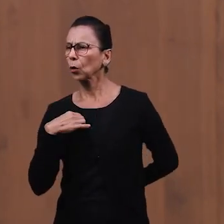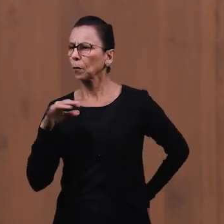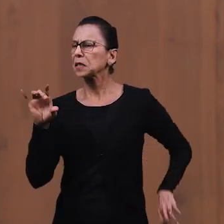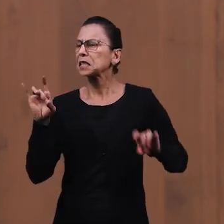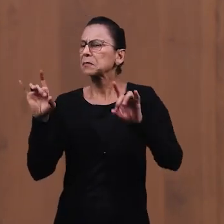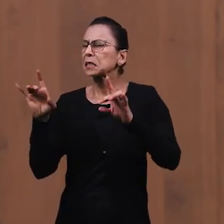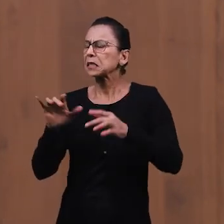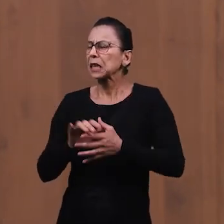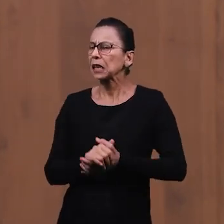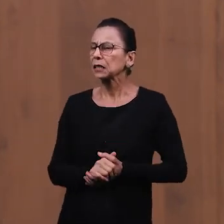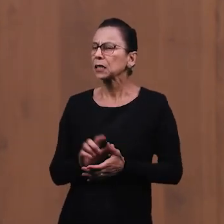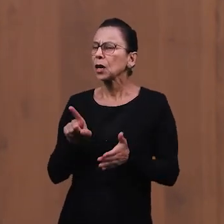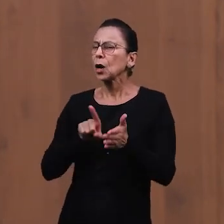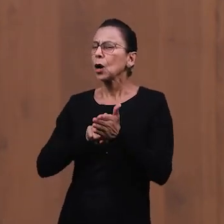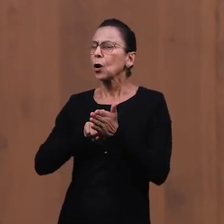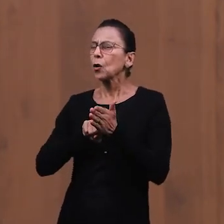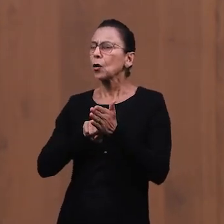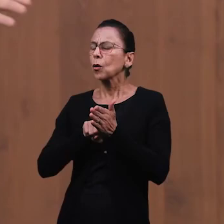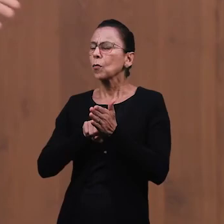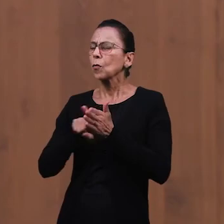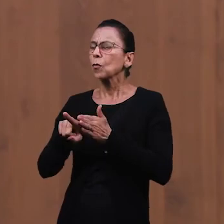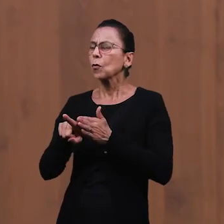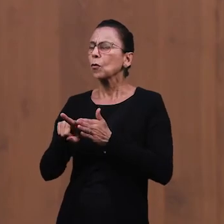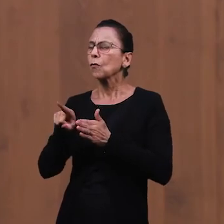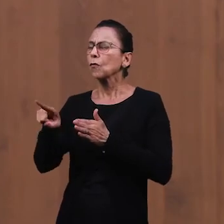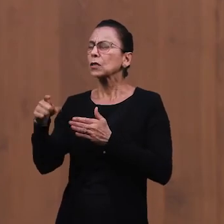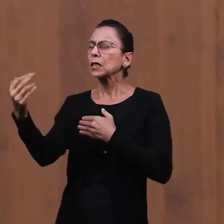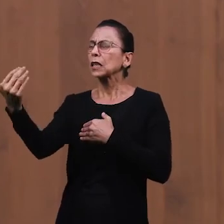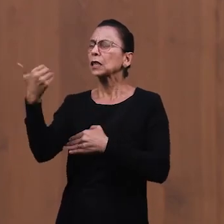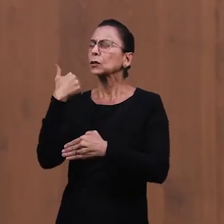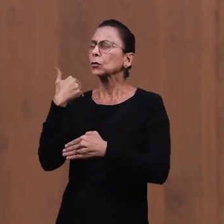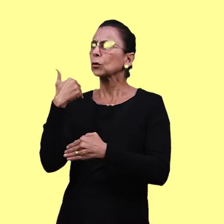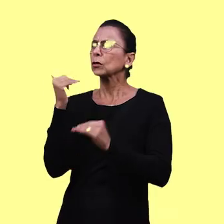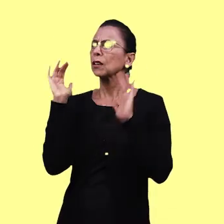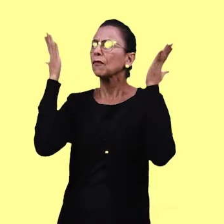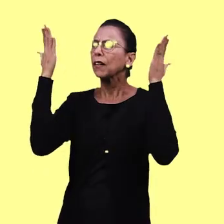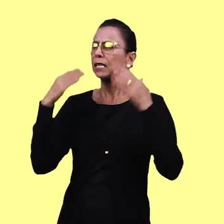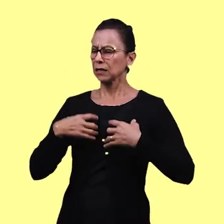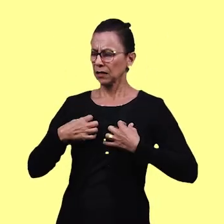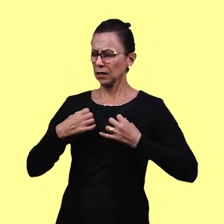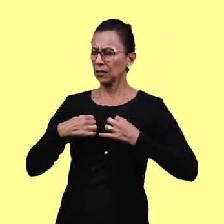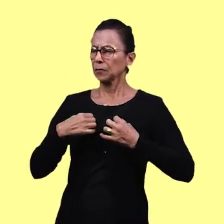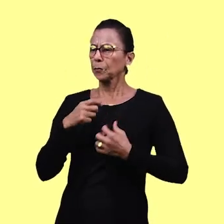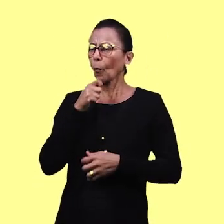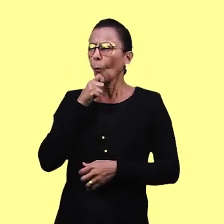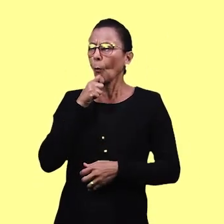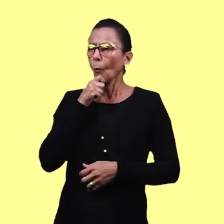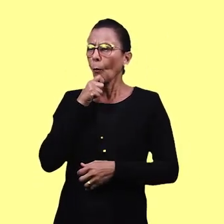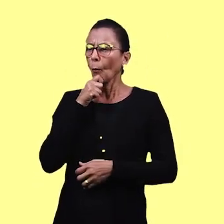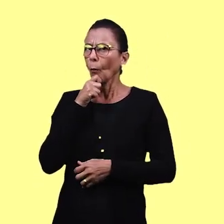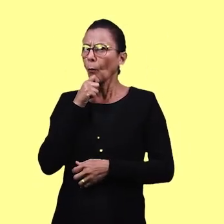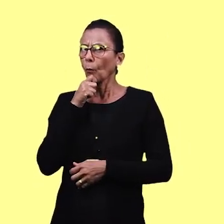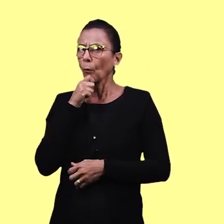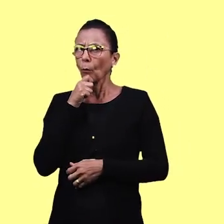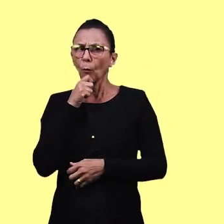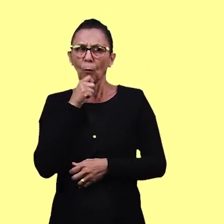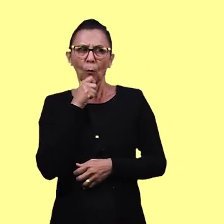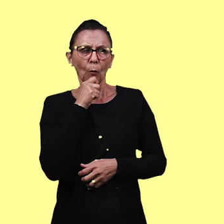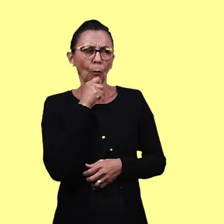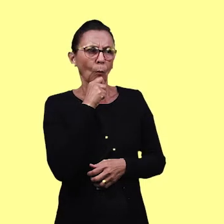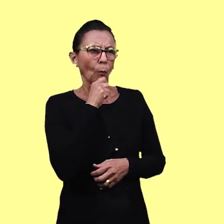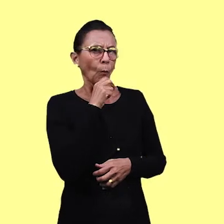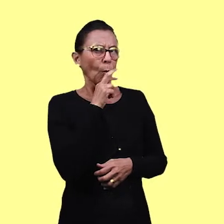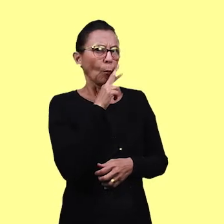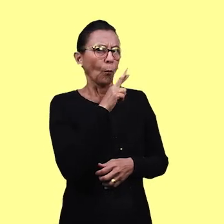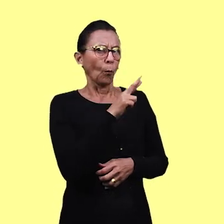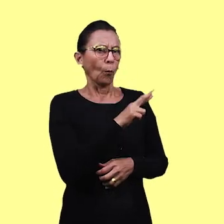habits de noces. Il a demandé, mais comment vous êtes entré ici sans les habits de noces? Et l'homme n'a rien répondu.